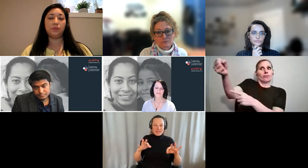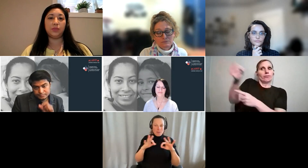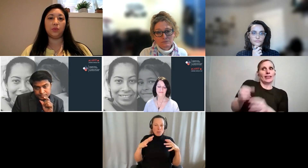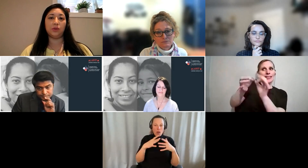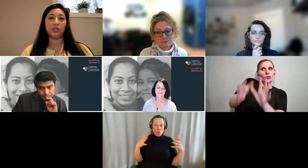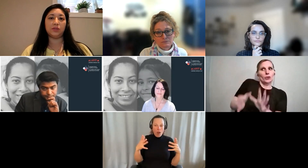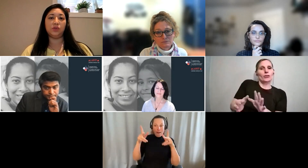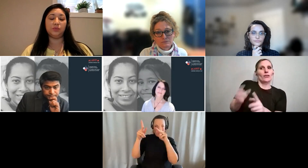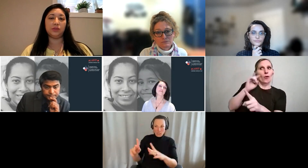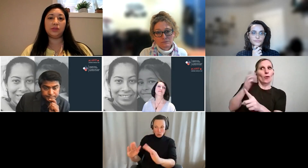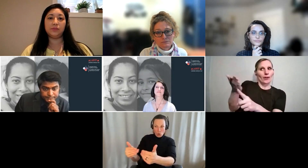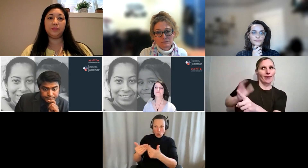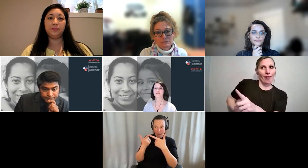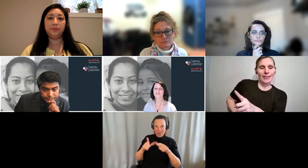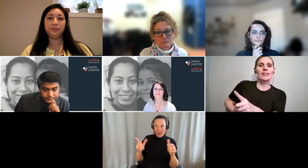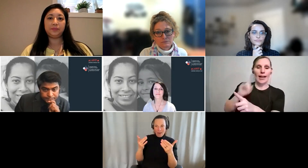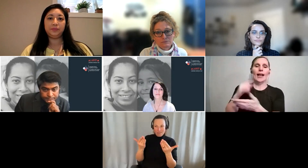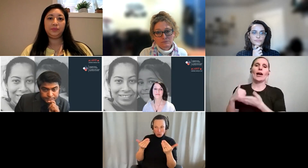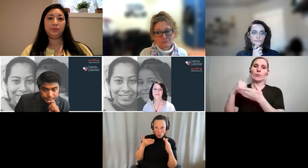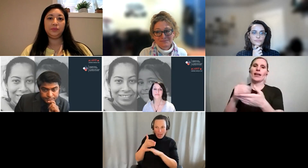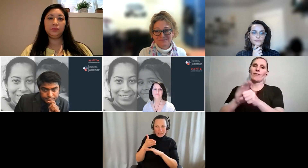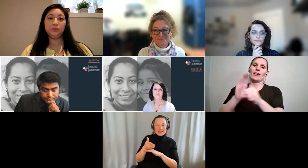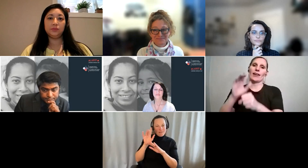c'est un pas dans la bonne direction.